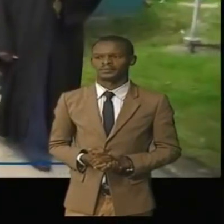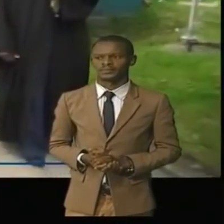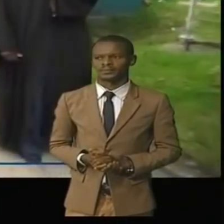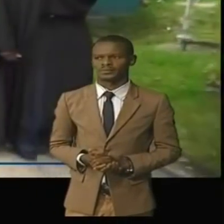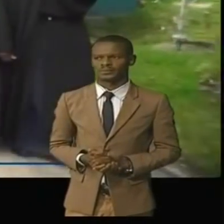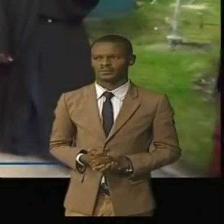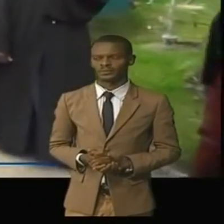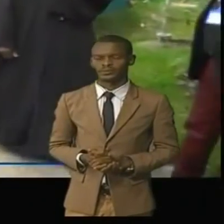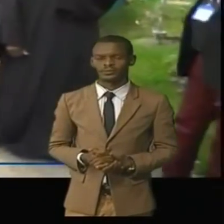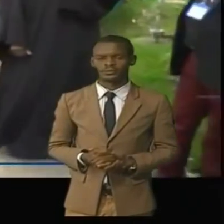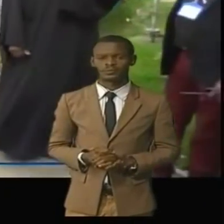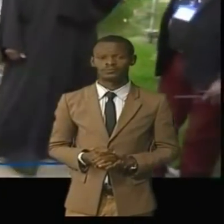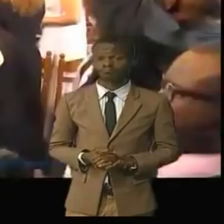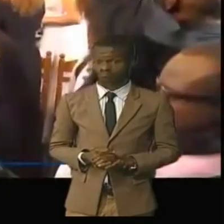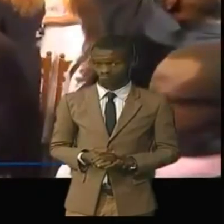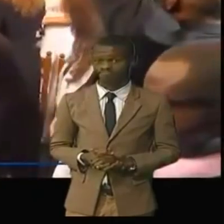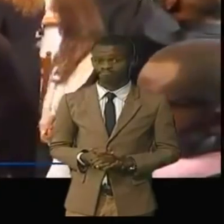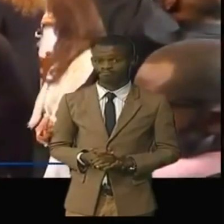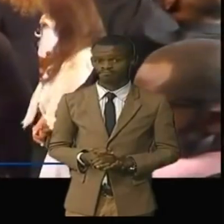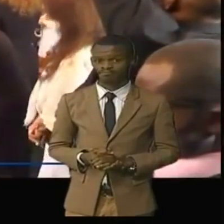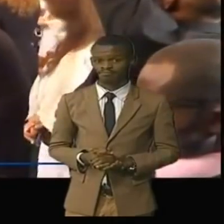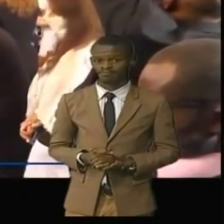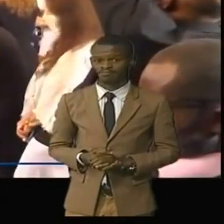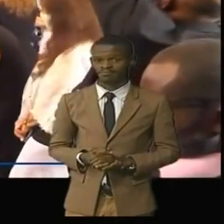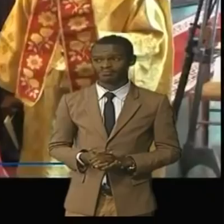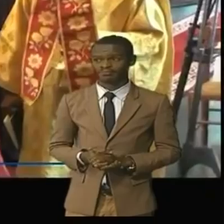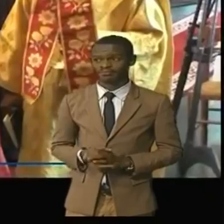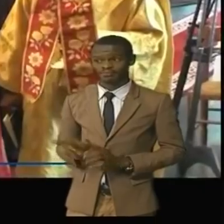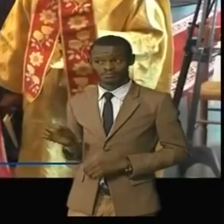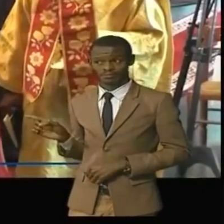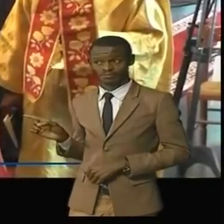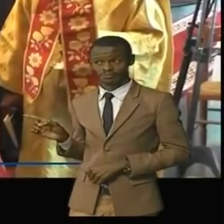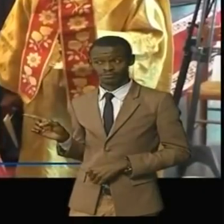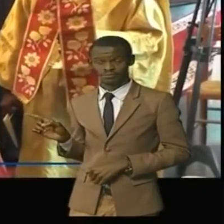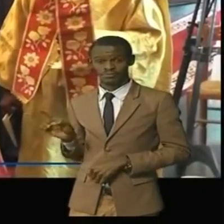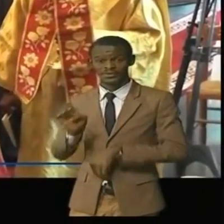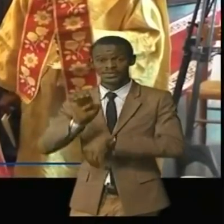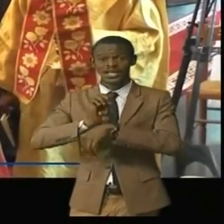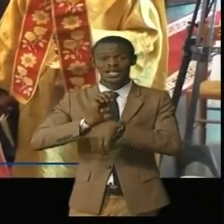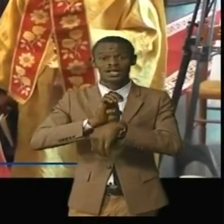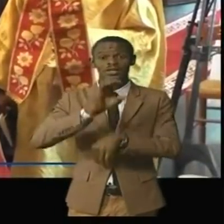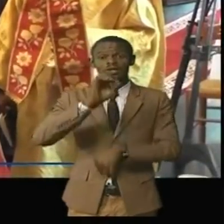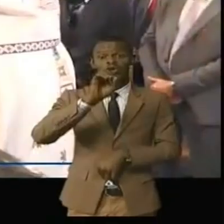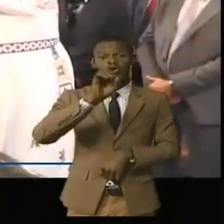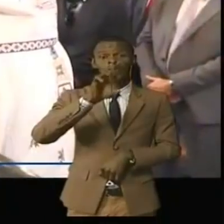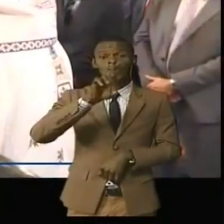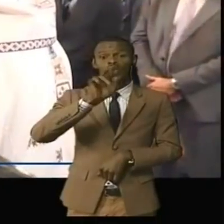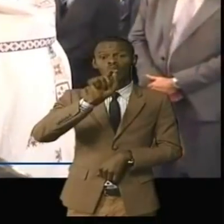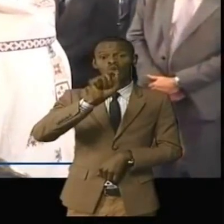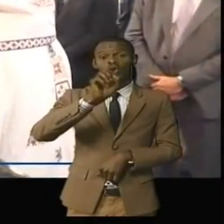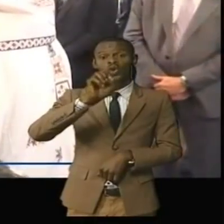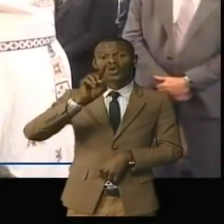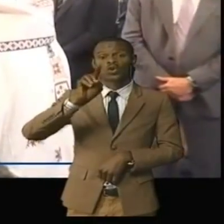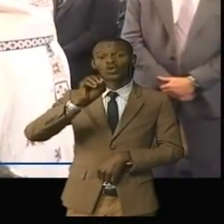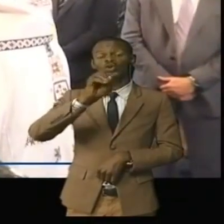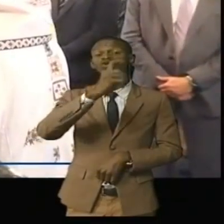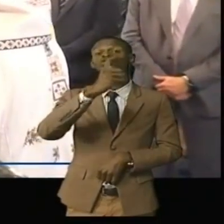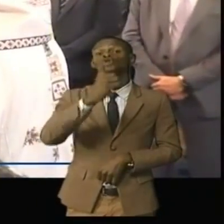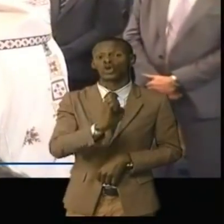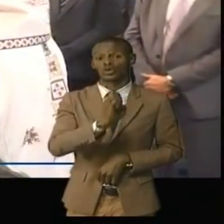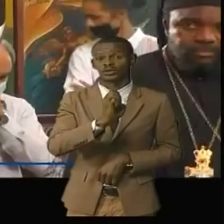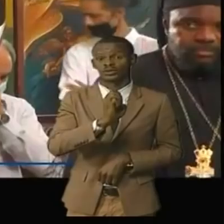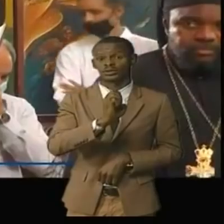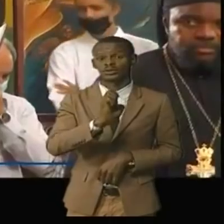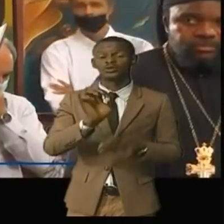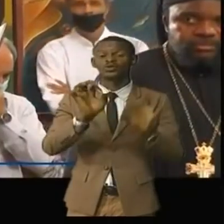C'est une cérémonie souvenir de l'intronisation du métropolite de Kinshasa, Mgr Théodose, par sa béatitude le pape